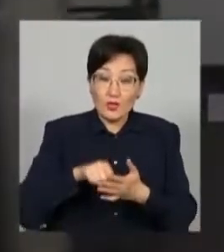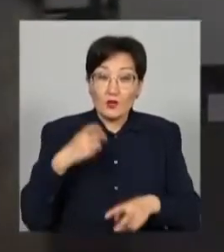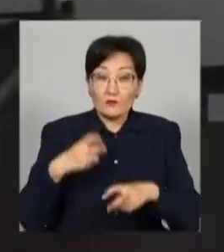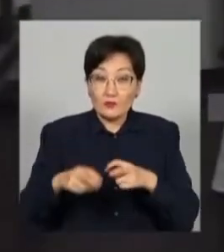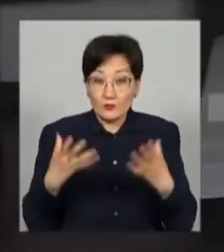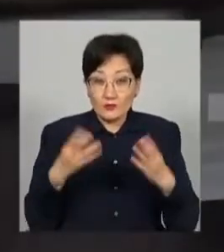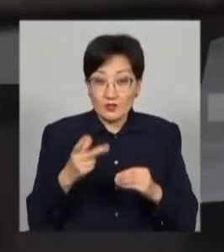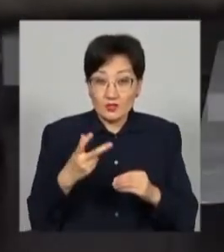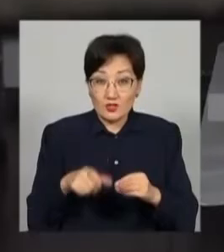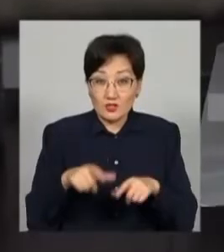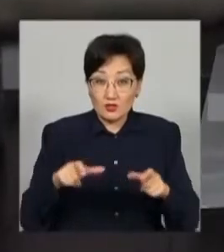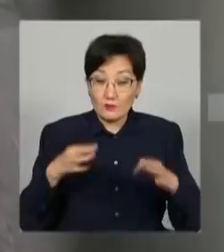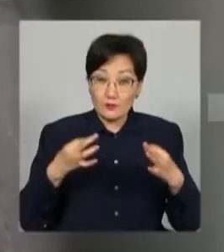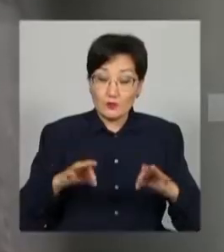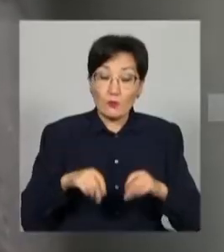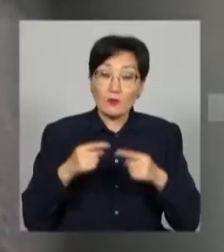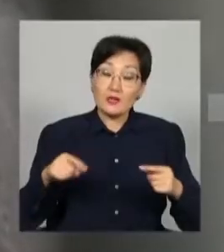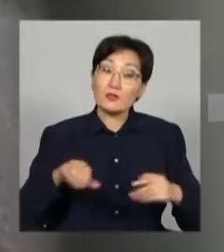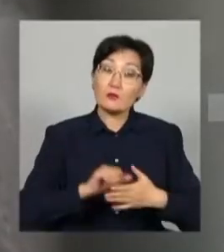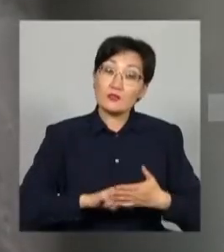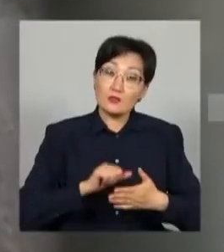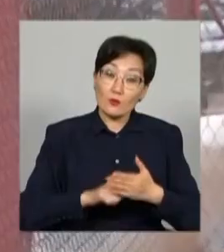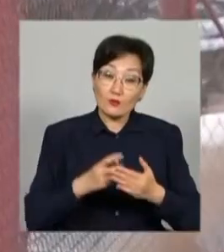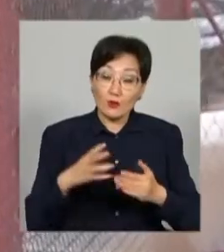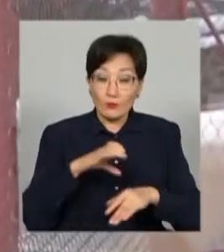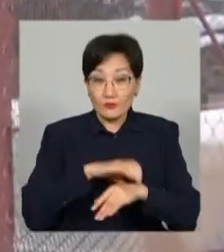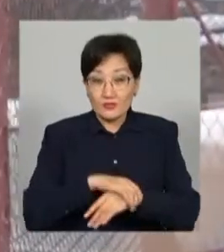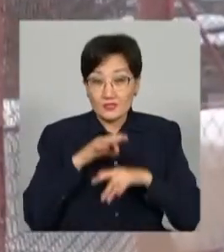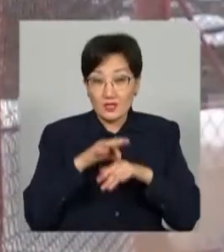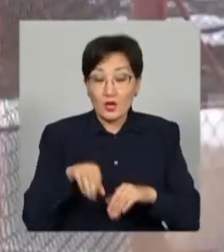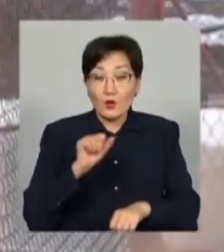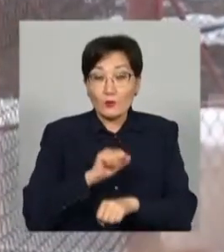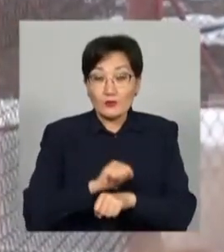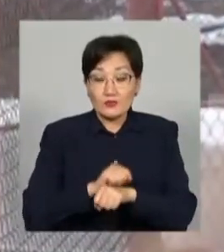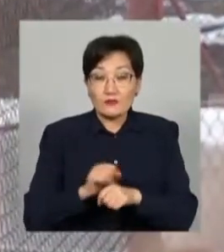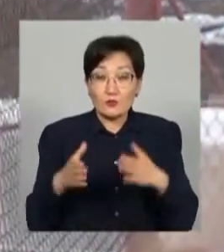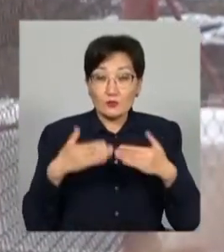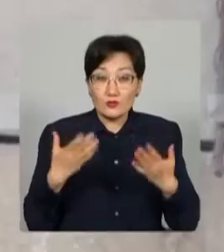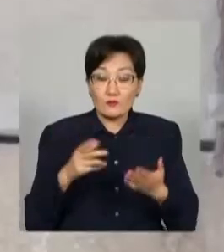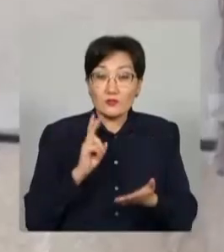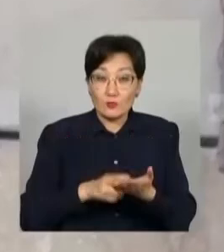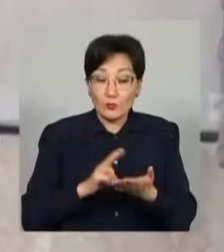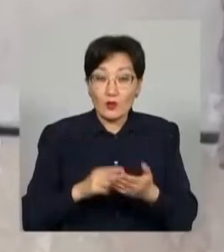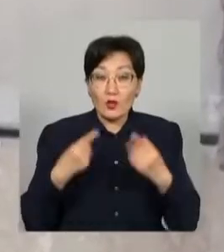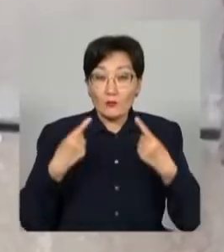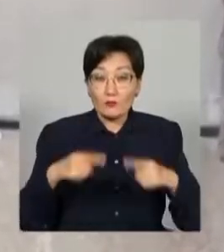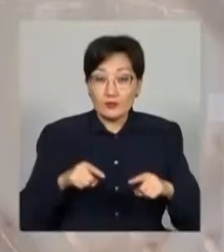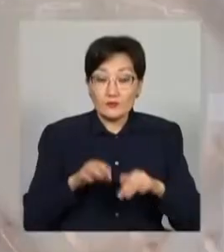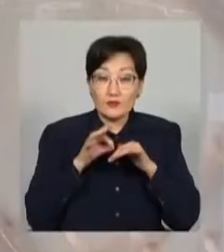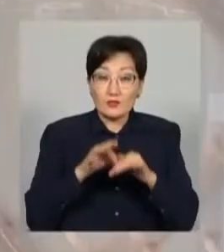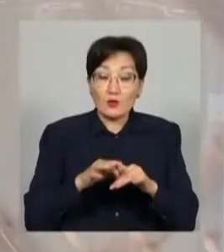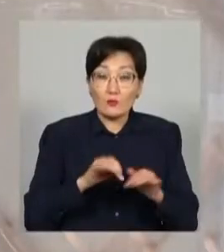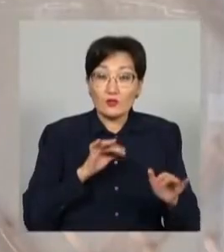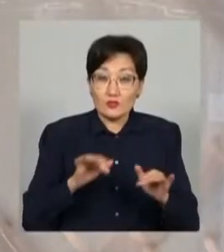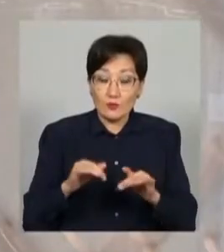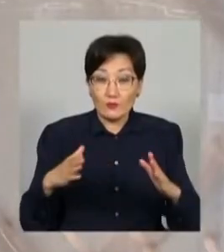На сегодня 300 из них освободили по разным причинам. По некоторым фактам дела прекращены из-за отсутствия улик, а по другим назначена мера